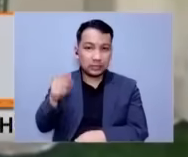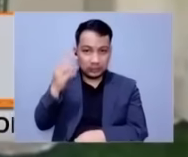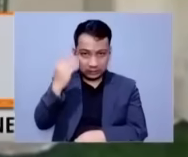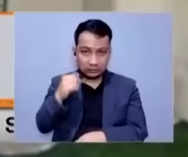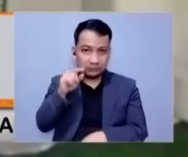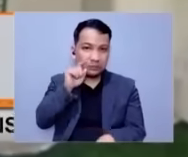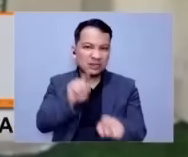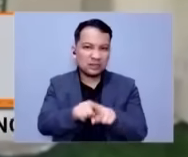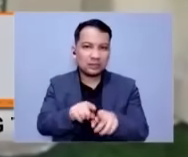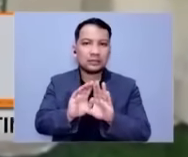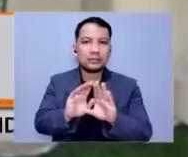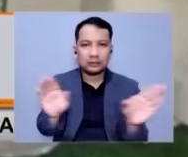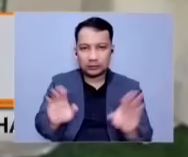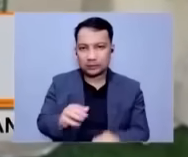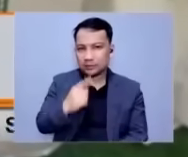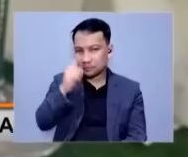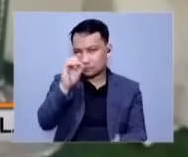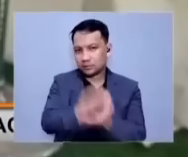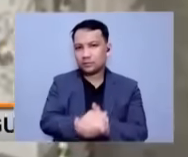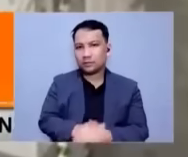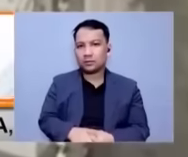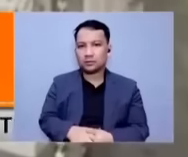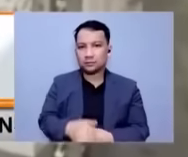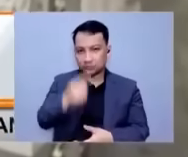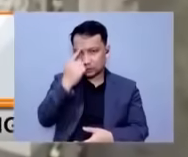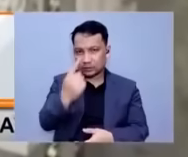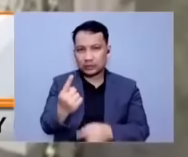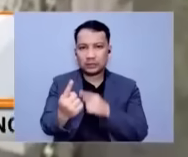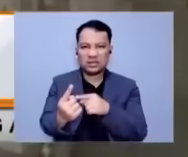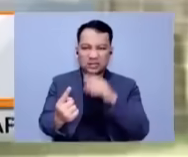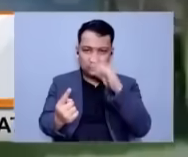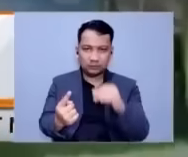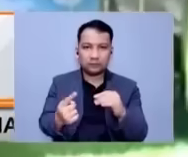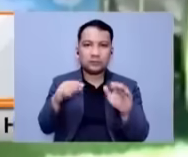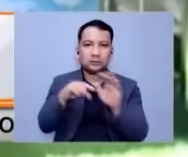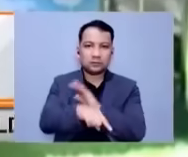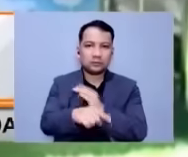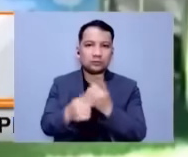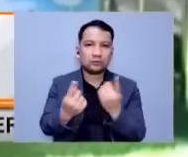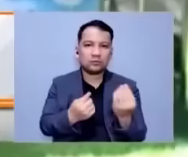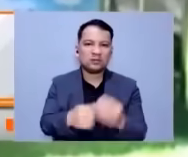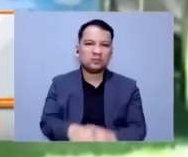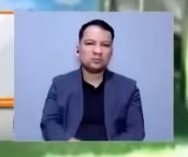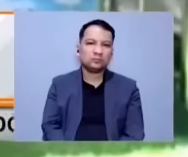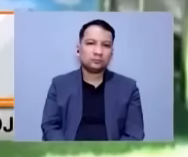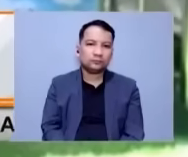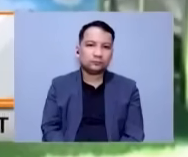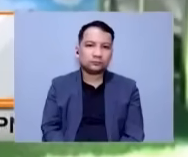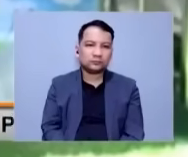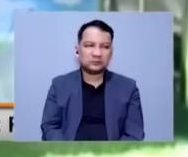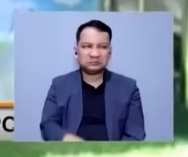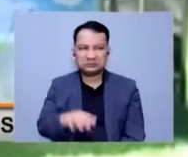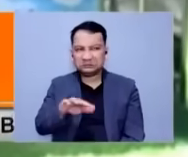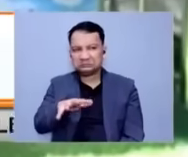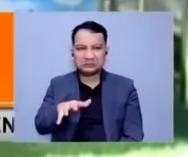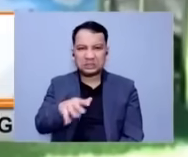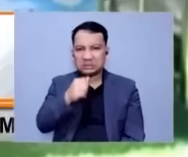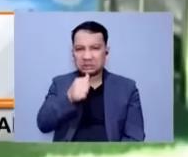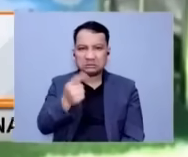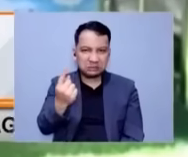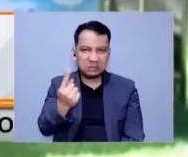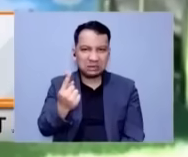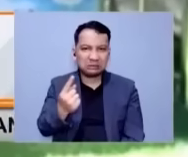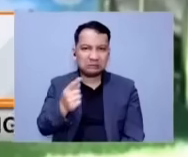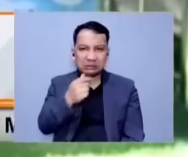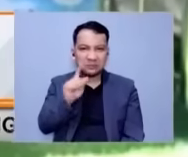hindi sila naniniwala na mag-isa lang ang suspect na ginawa ang krimen. Duda namin hindi lang isa ang gumawa niyan.